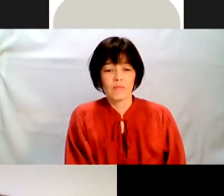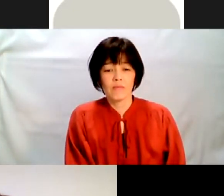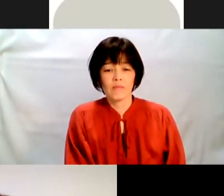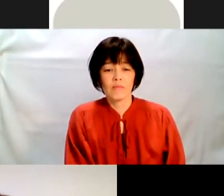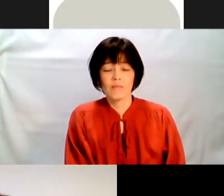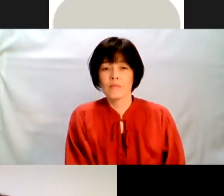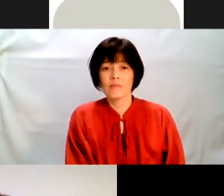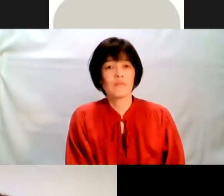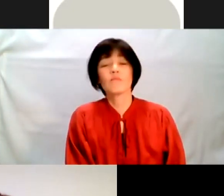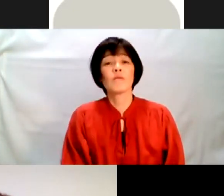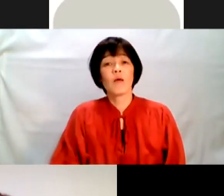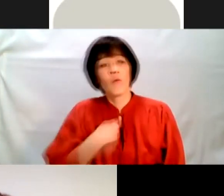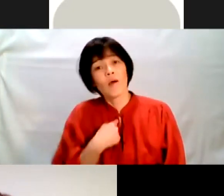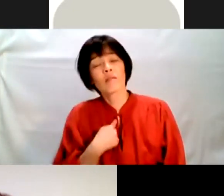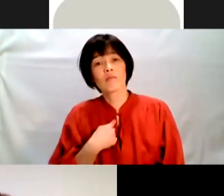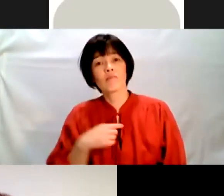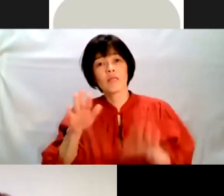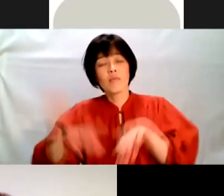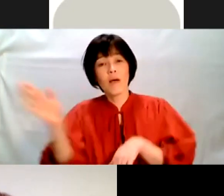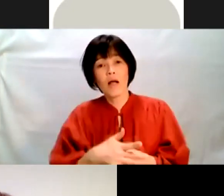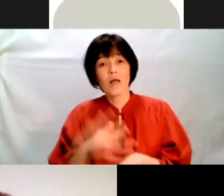かん。